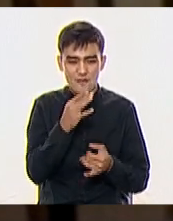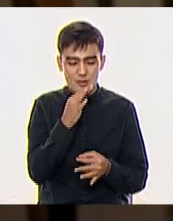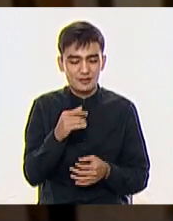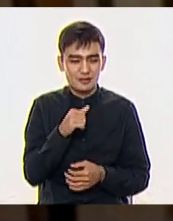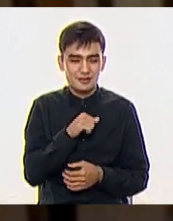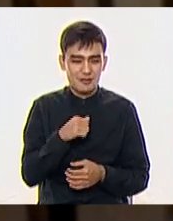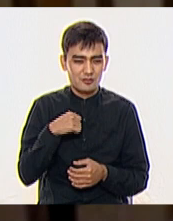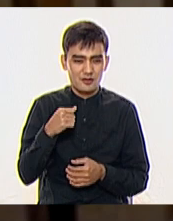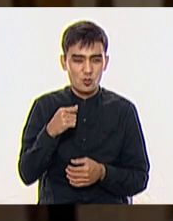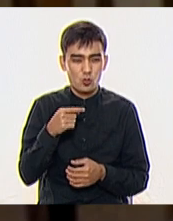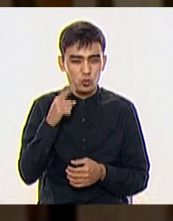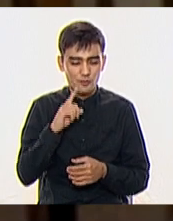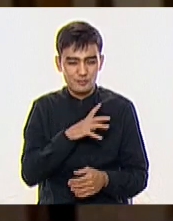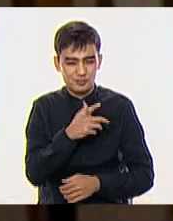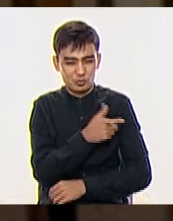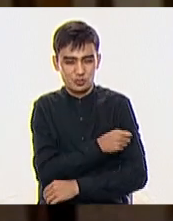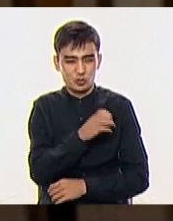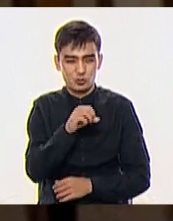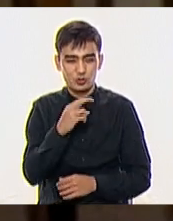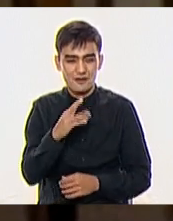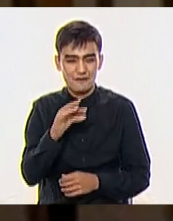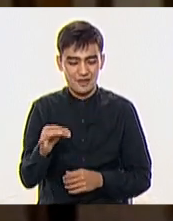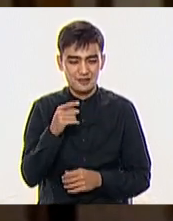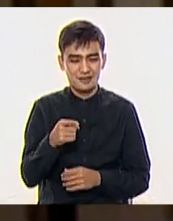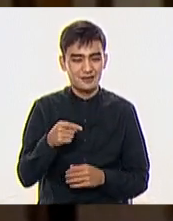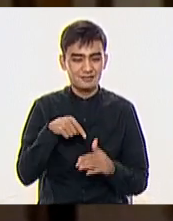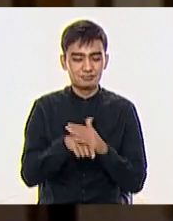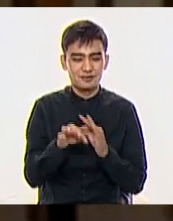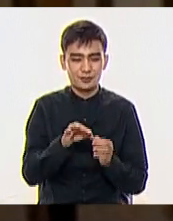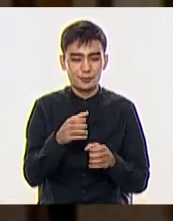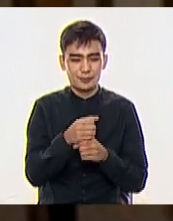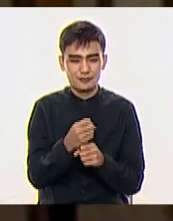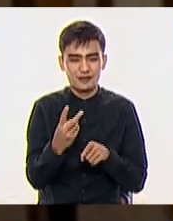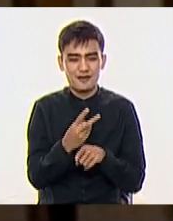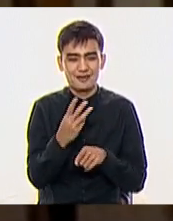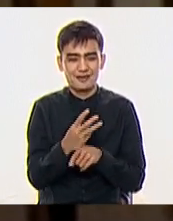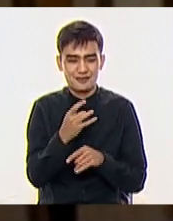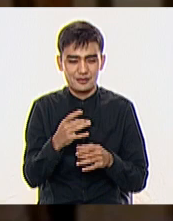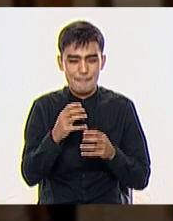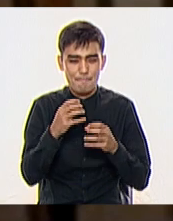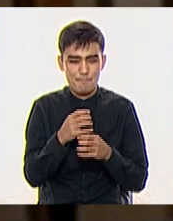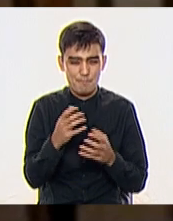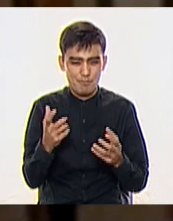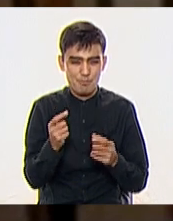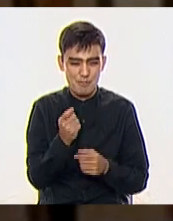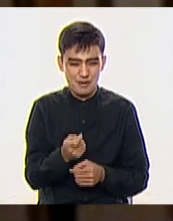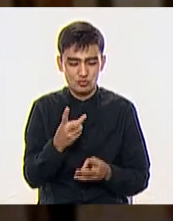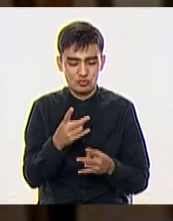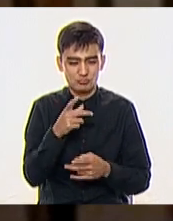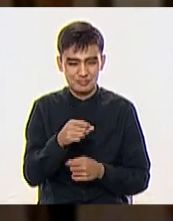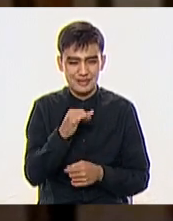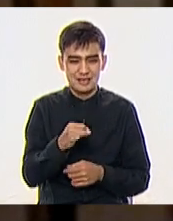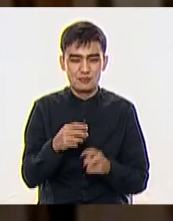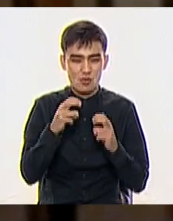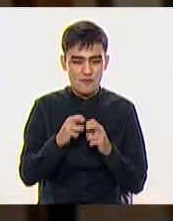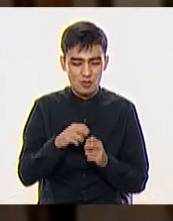тиімді саналатын Sputnik V вакцинасының дозасын бірнеше есе азайтып салуға болады. Клиникалық сынақ биыл жүргізіліп, осы